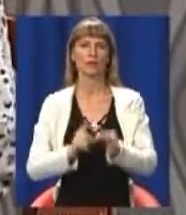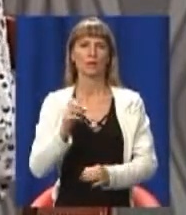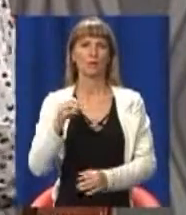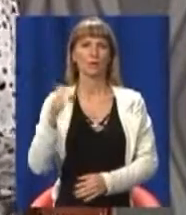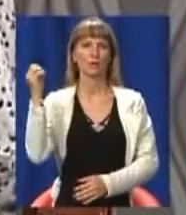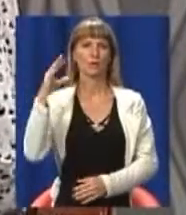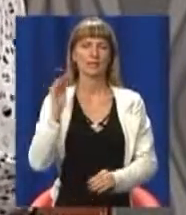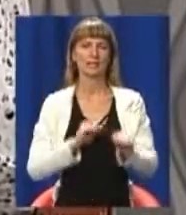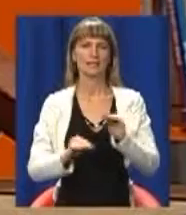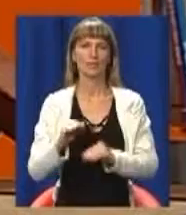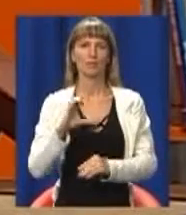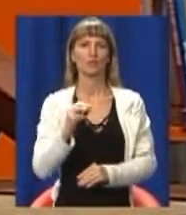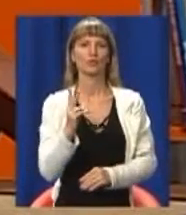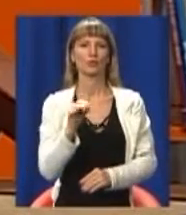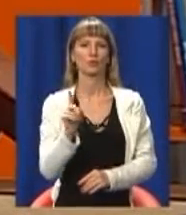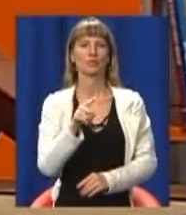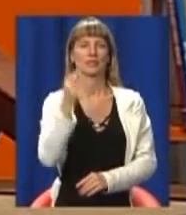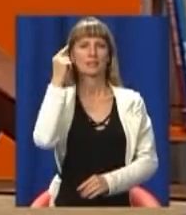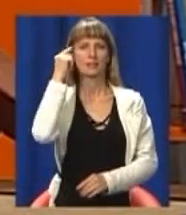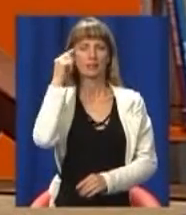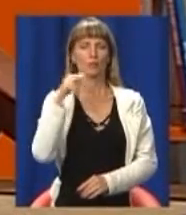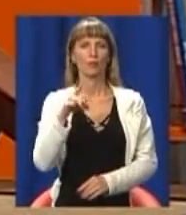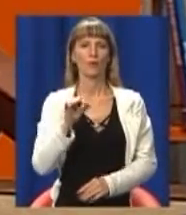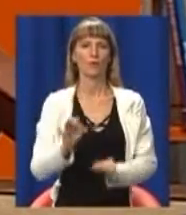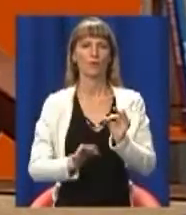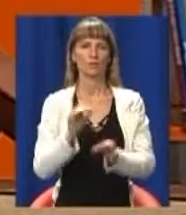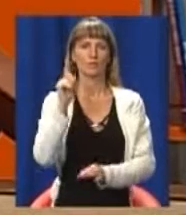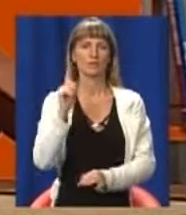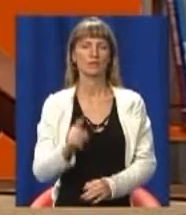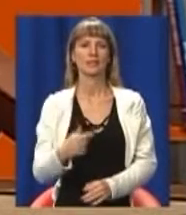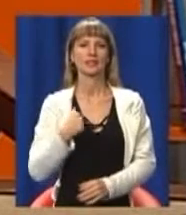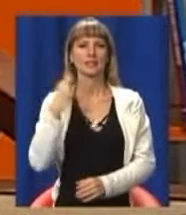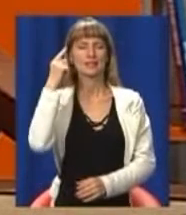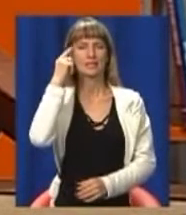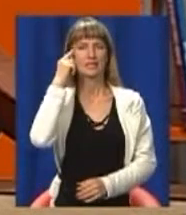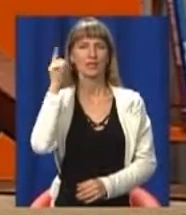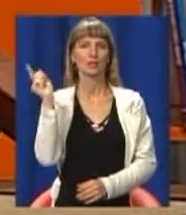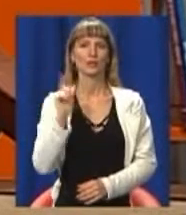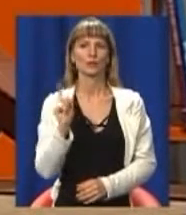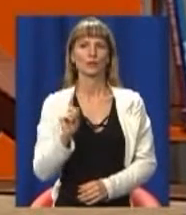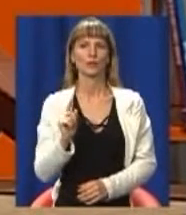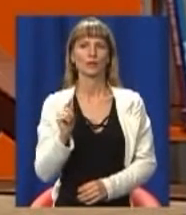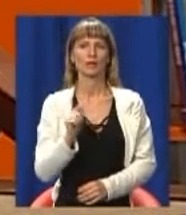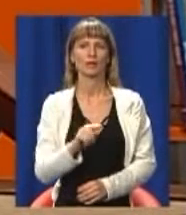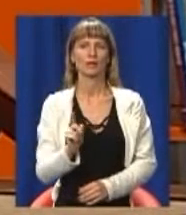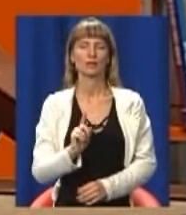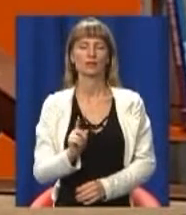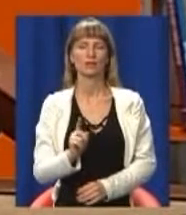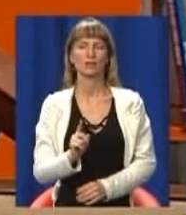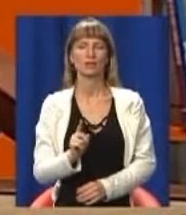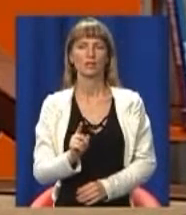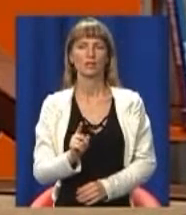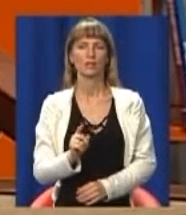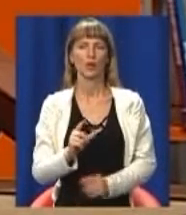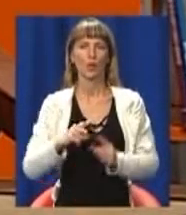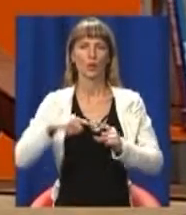сонячну систему. До речі, Сашко, а що ти знаєш про космос? Я знаю те, що Луна